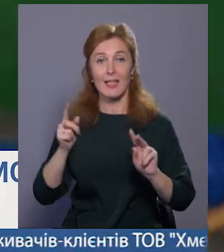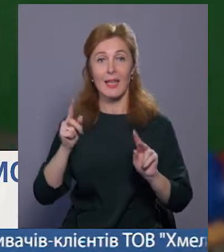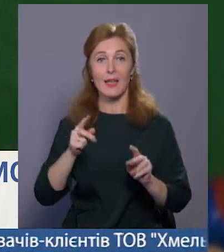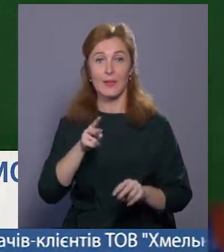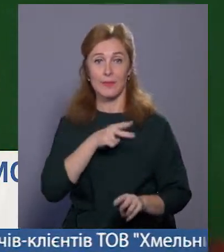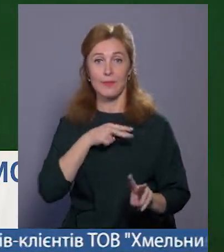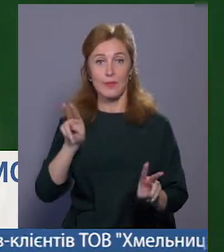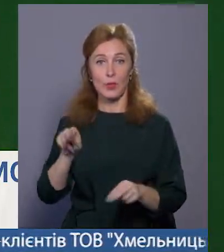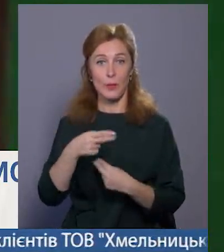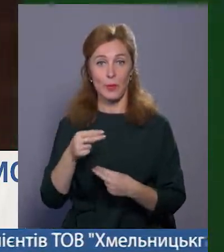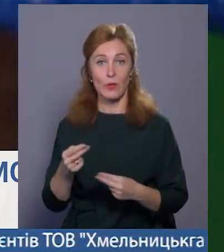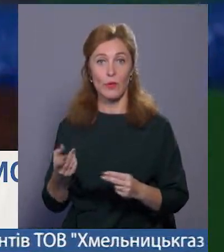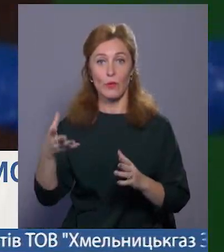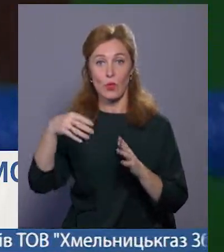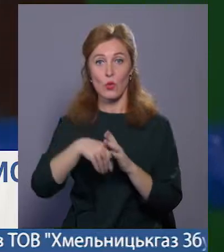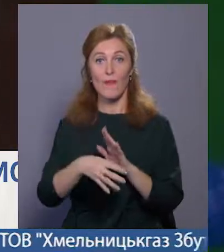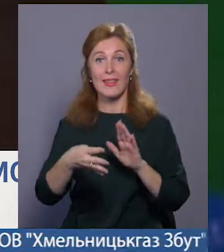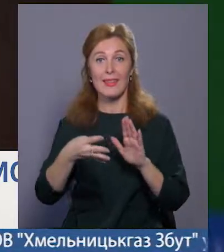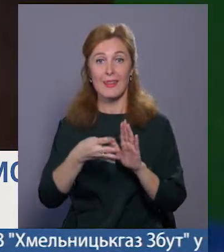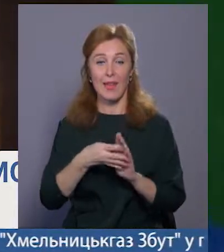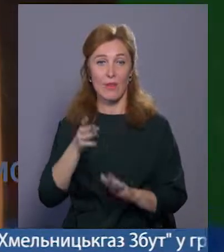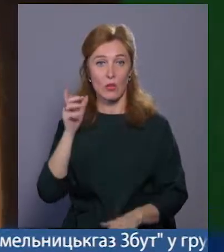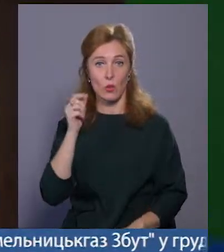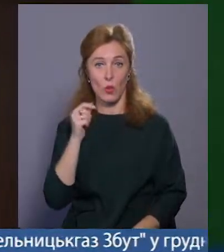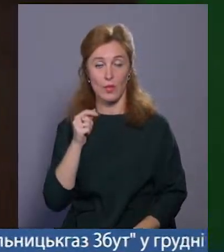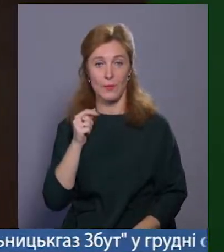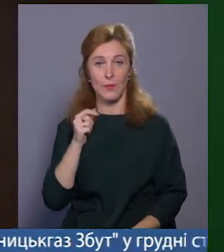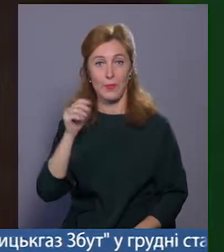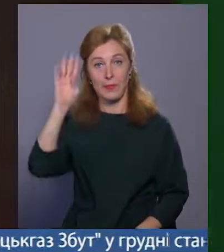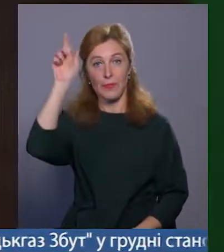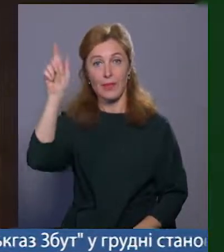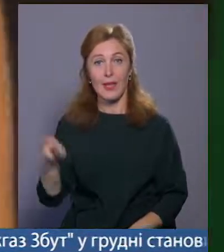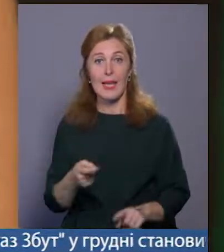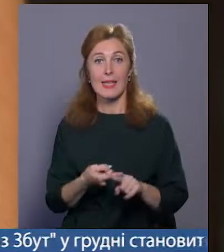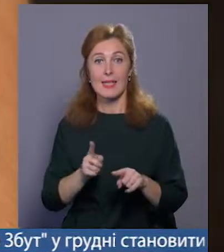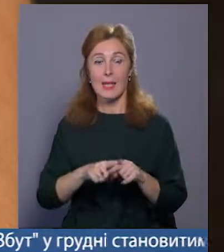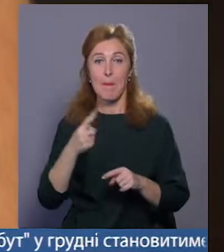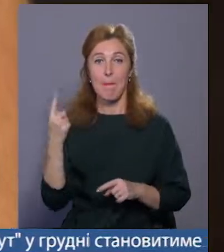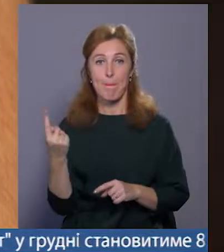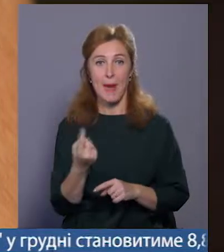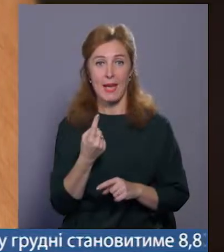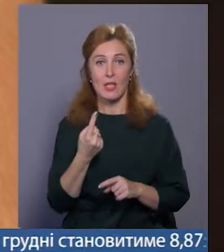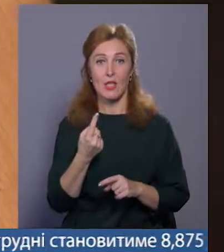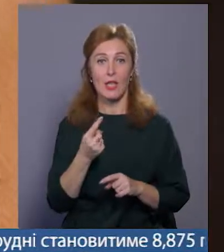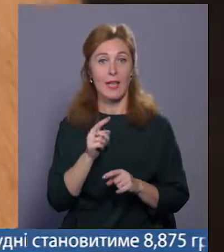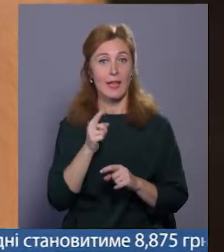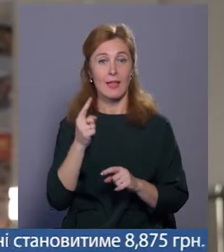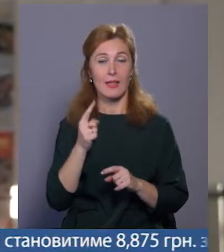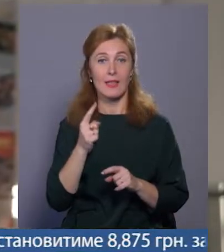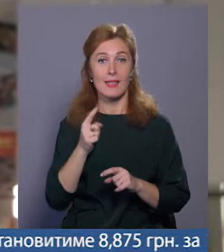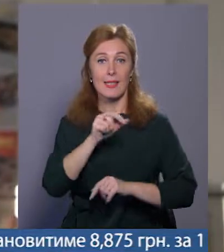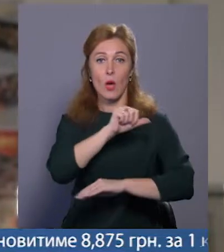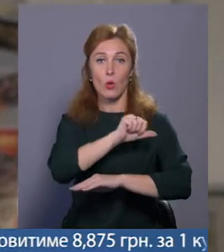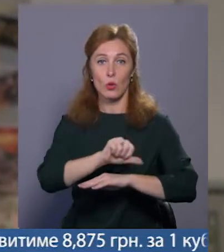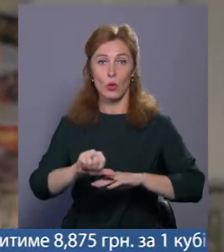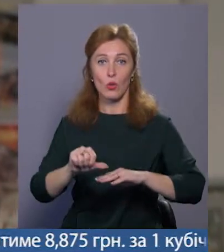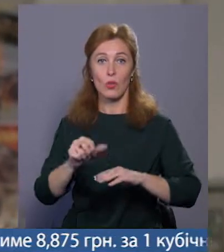він йшов 9 років. Для хмельницького боксера Дениса Салабая ця першість стала дебютною, втім не першою закордонною.